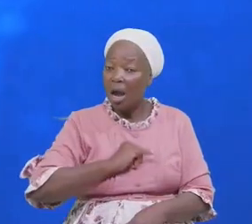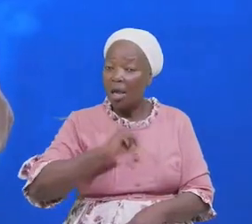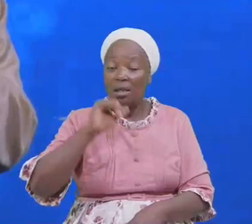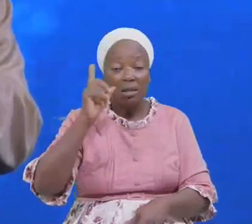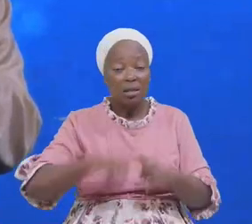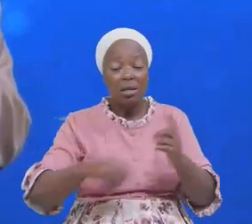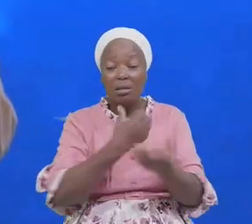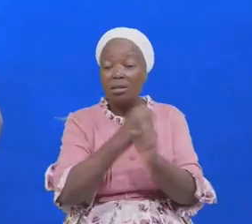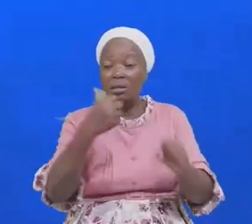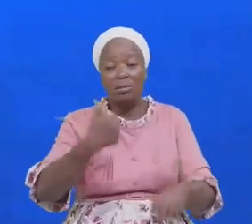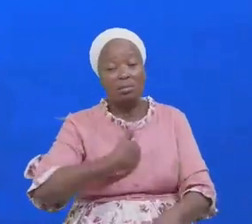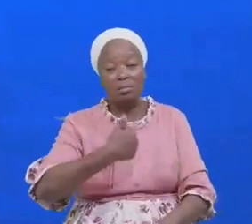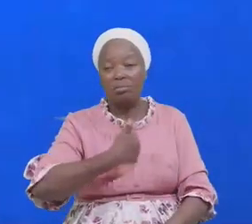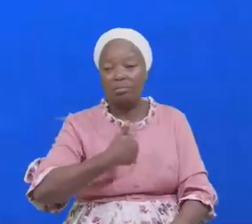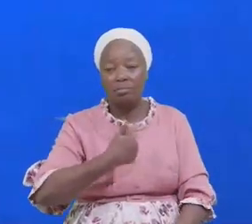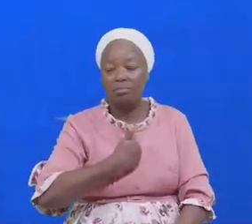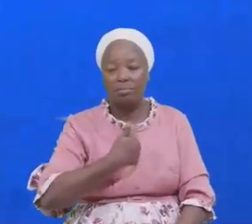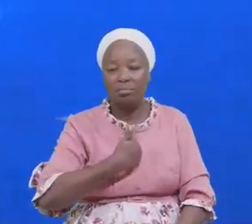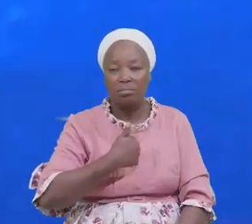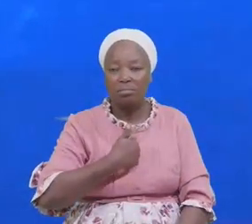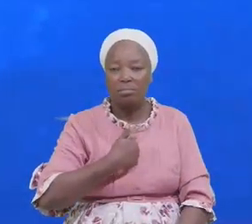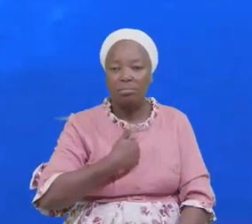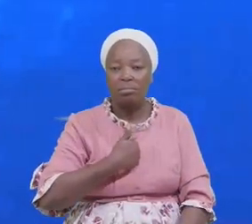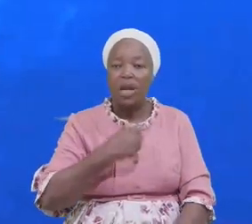je ne peux pas me sauver moi-même.